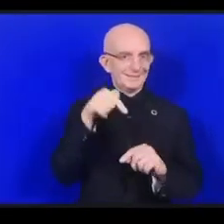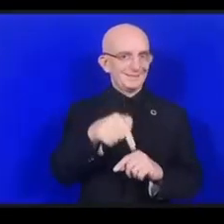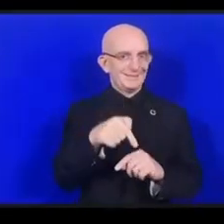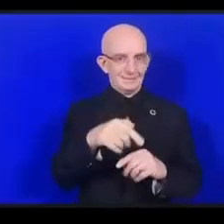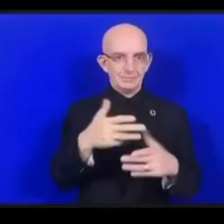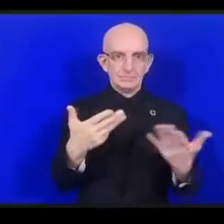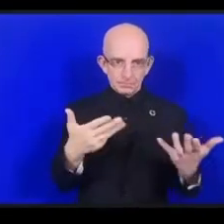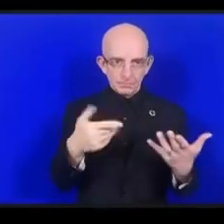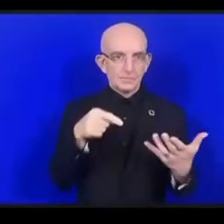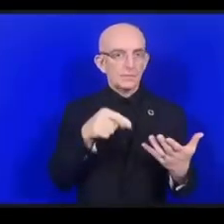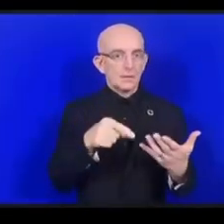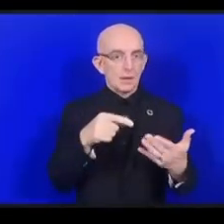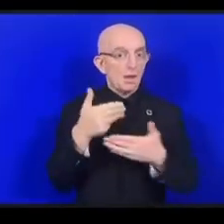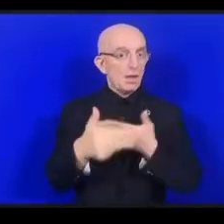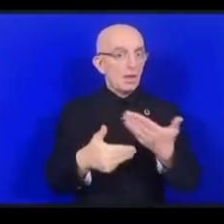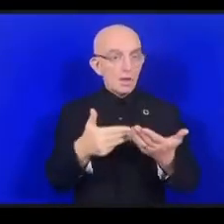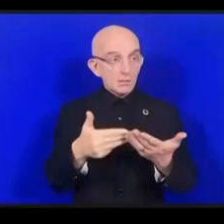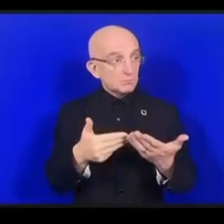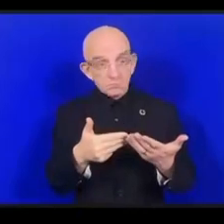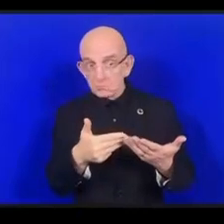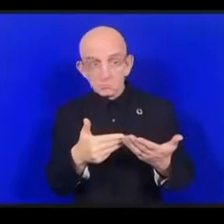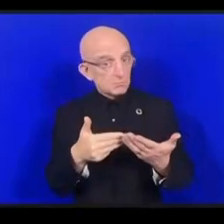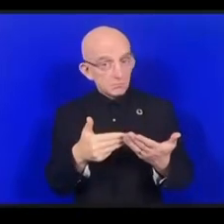怎么样那些过时的目标